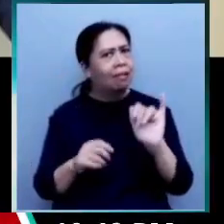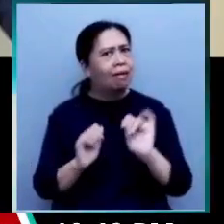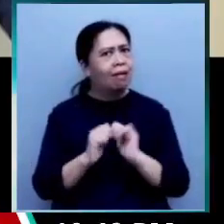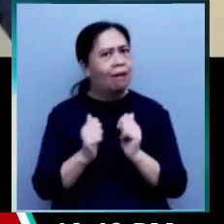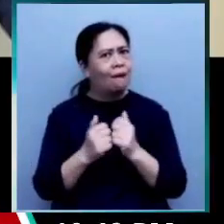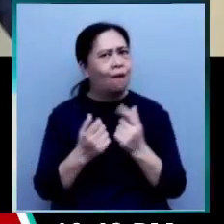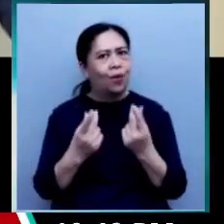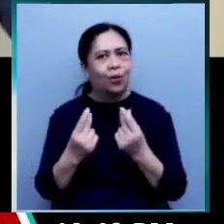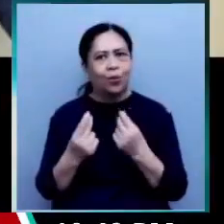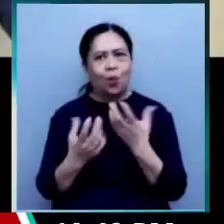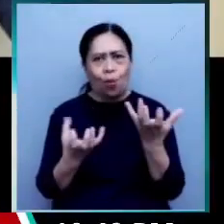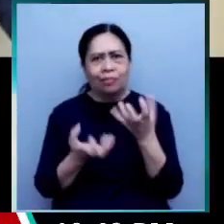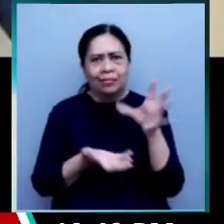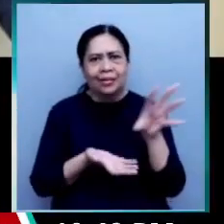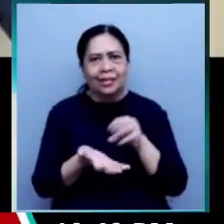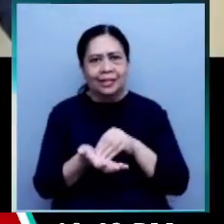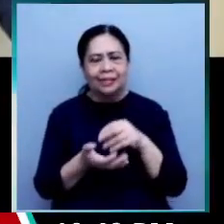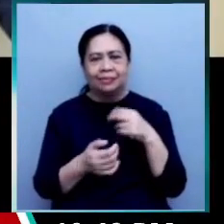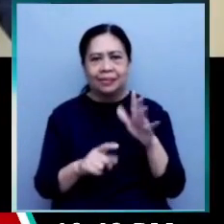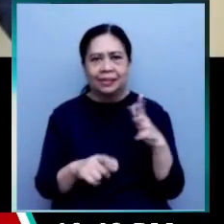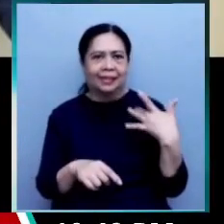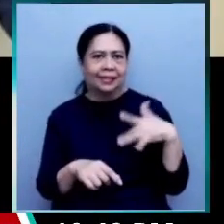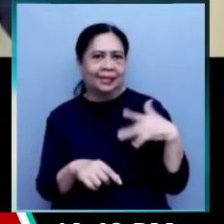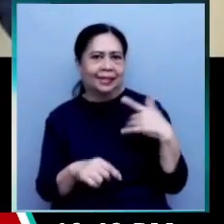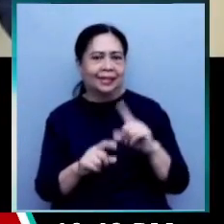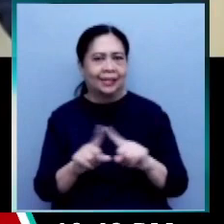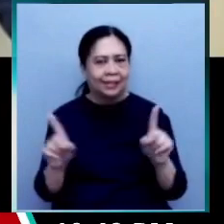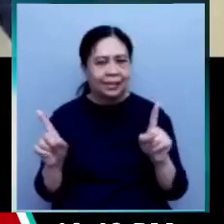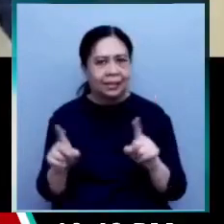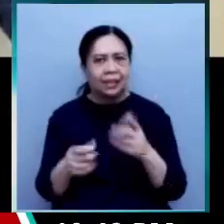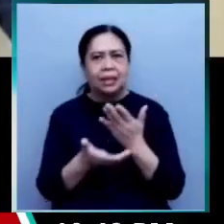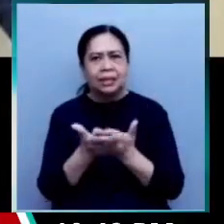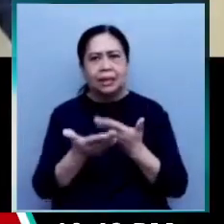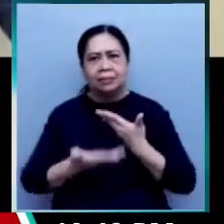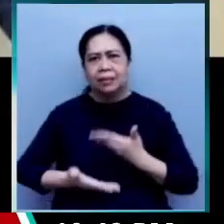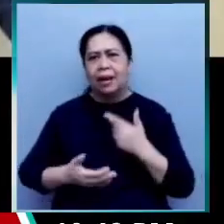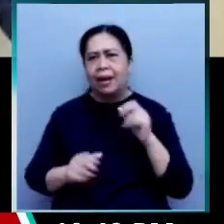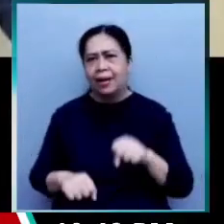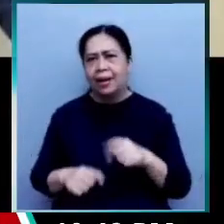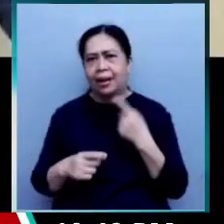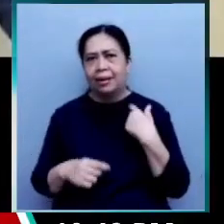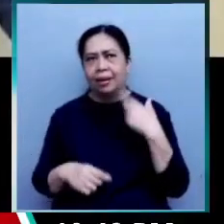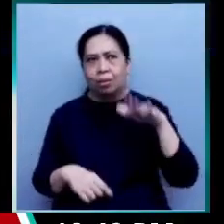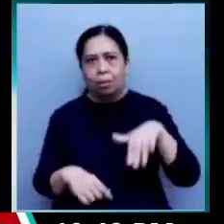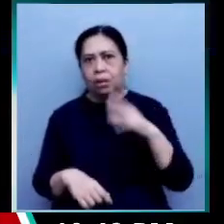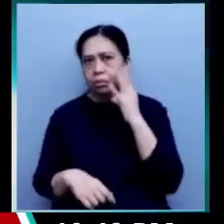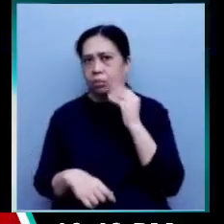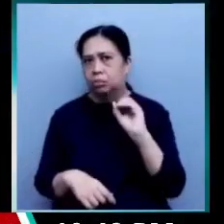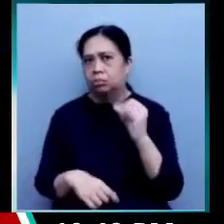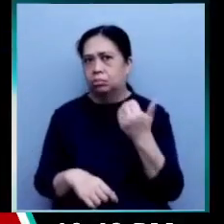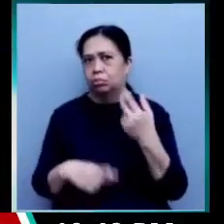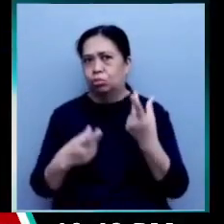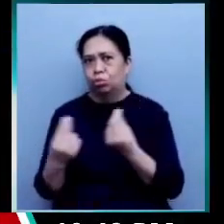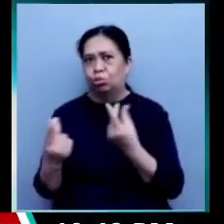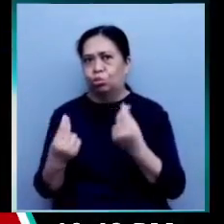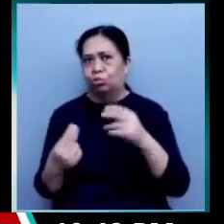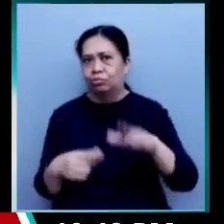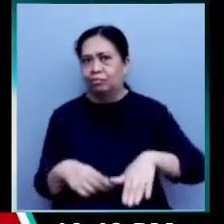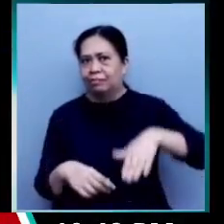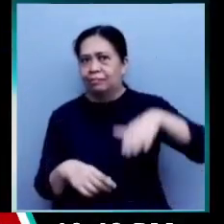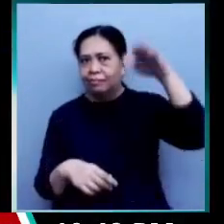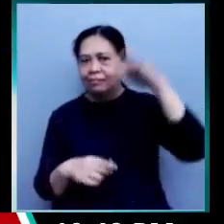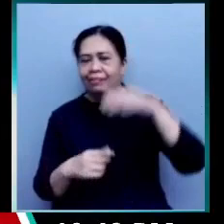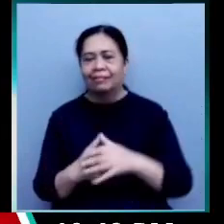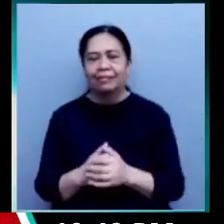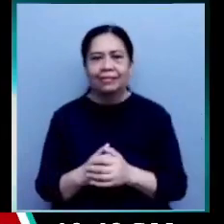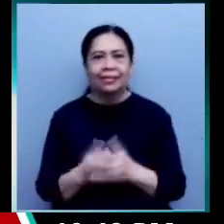kong gawin yan. Iba naman, kayang-kaya kong gawin to. Kasi bata pa lang to, ginagawa ko na to eh. Natuwa raw